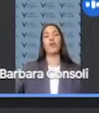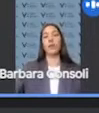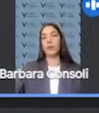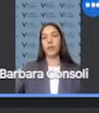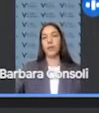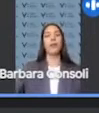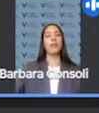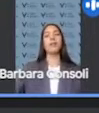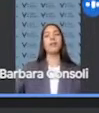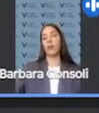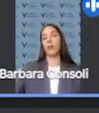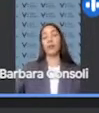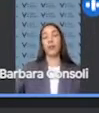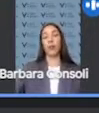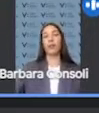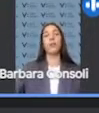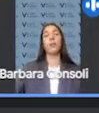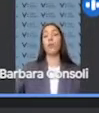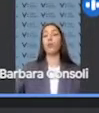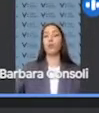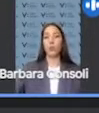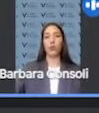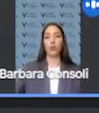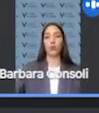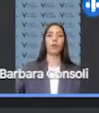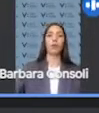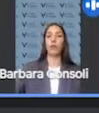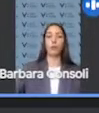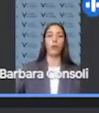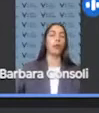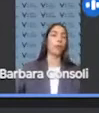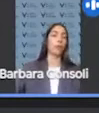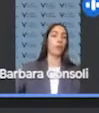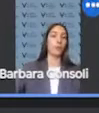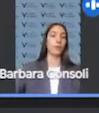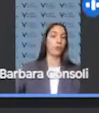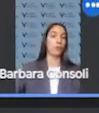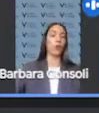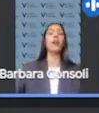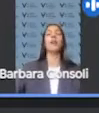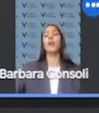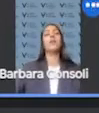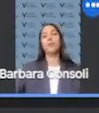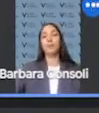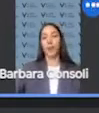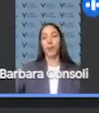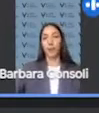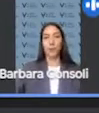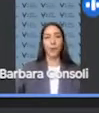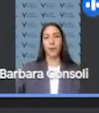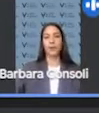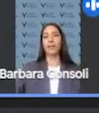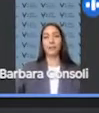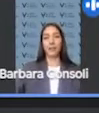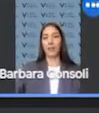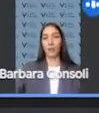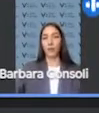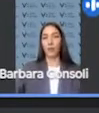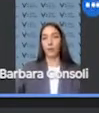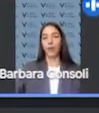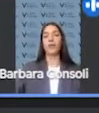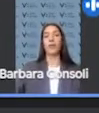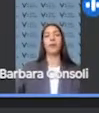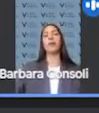dai pregiudizi e gli stereotipi che molto spesso si portano dietro ai vari percorsi di studio, tra cui sicuramente